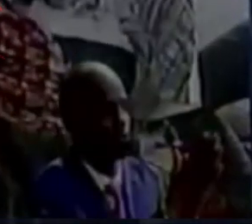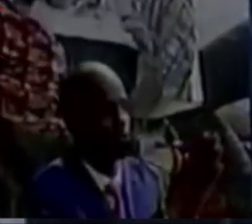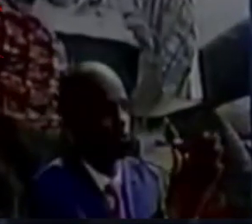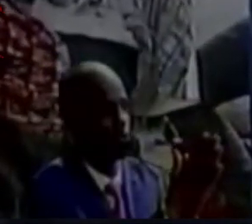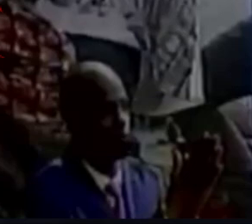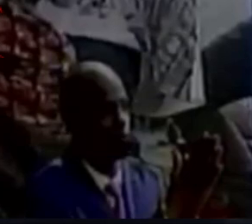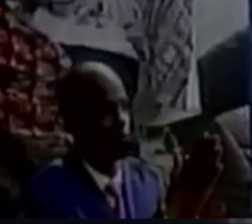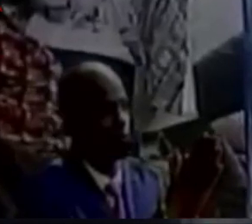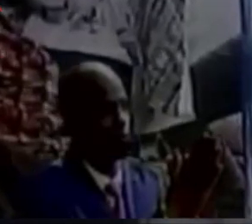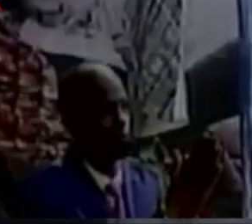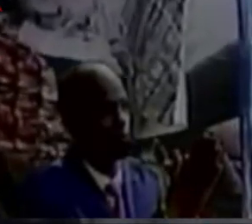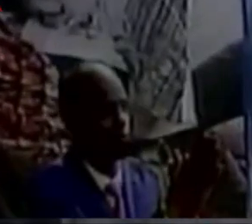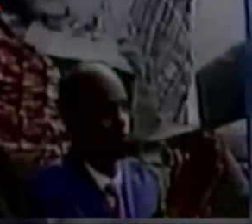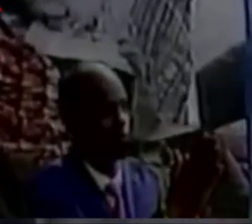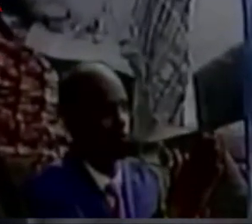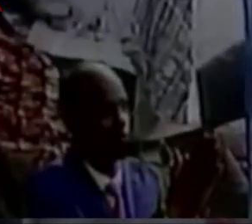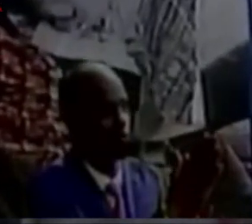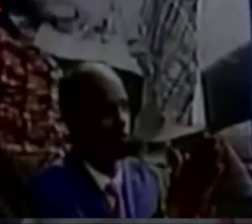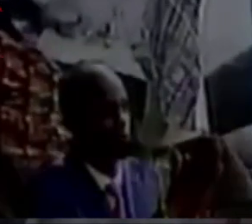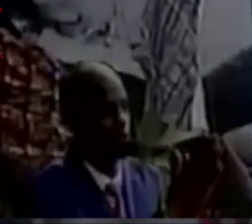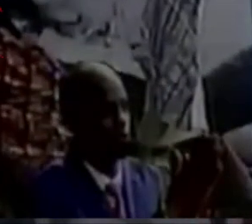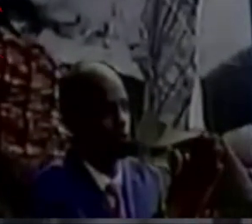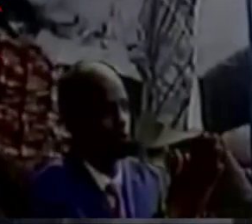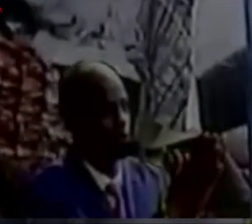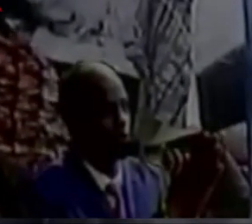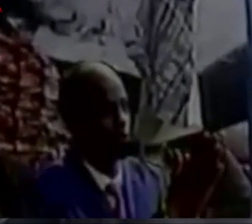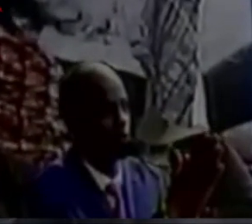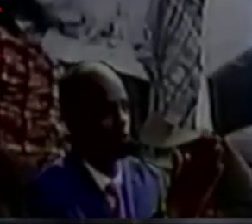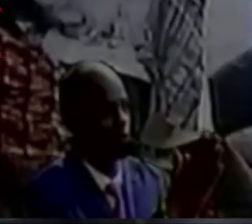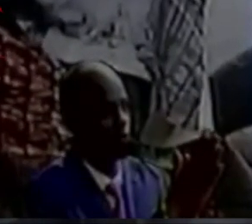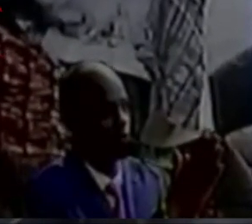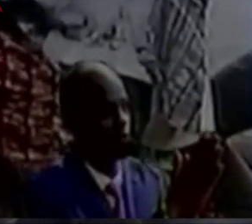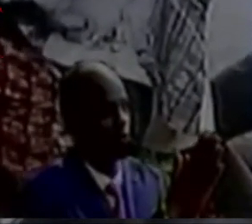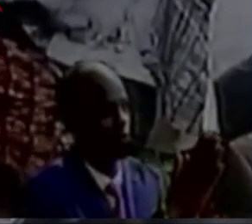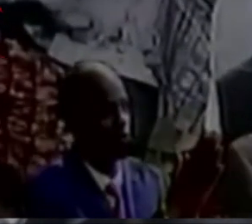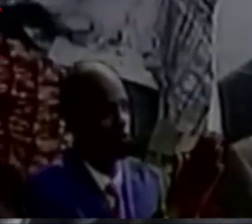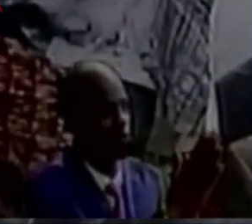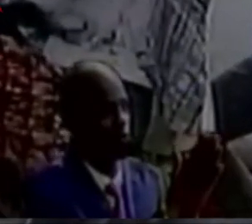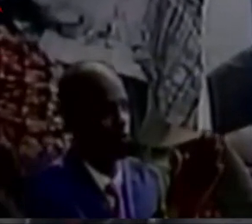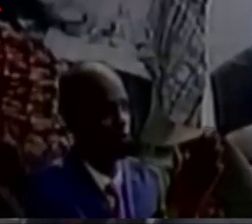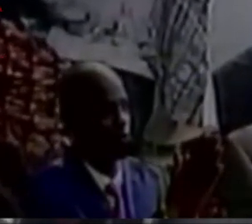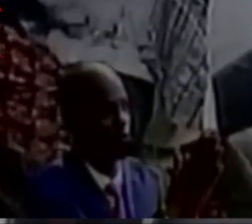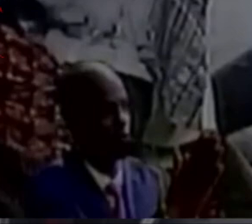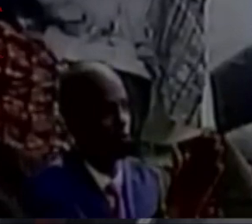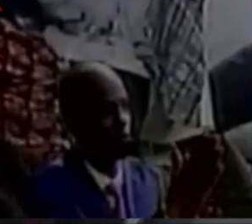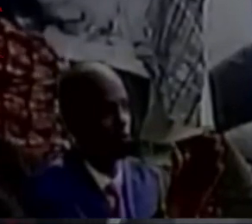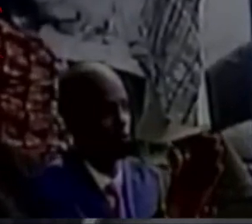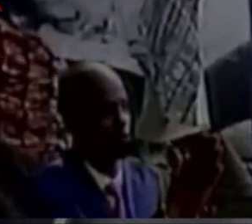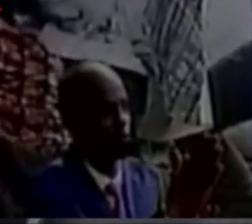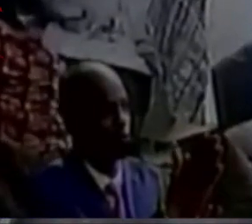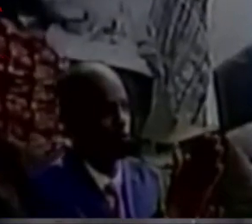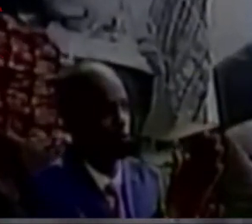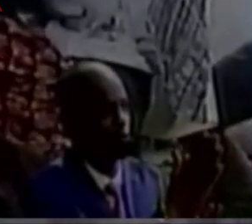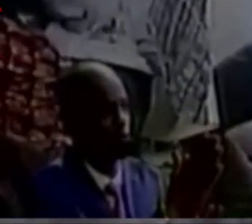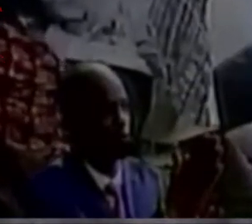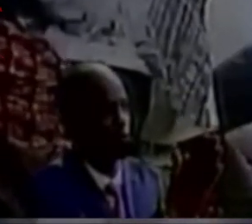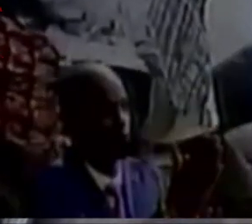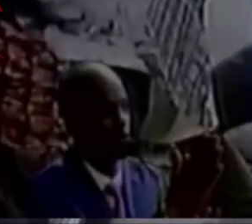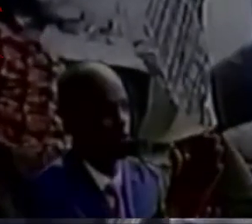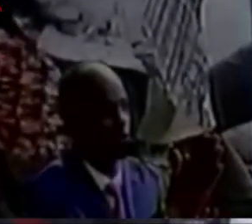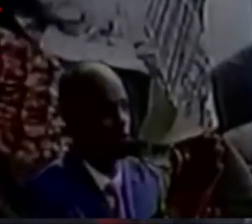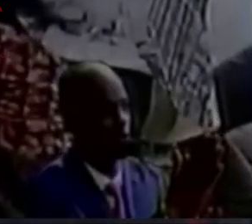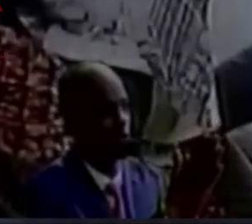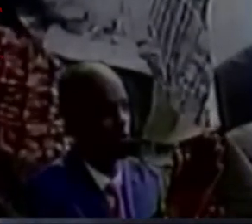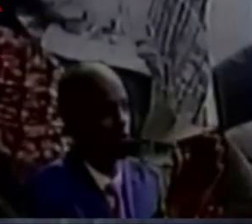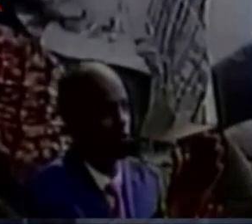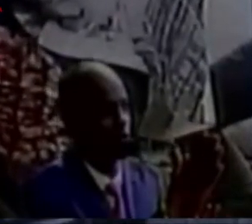depuis mon temps de grève, ou bien la rue bloquée, ou bien bagage, je vais couper 3 mamit pour pas être là même, trop. Chaque jour, coup de quantité, c'est selon Jean